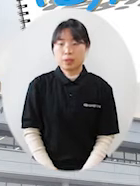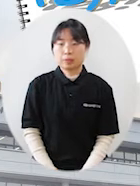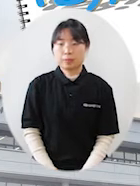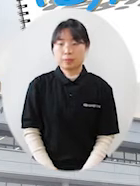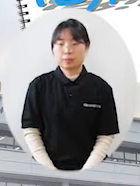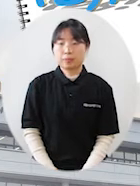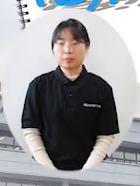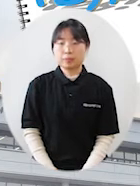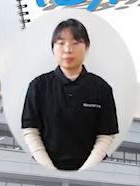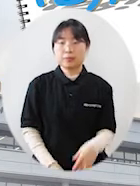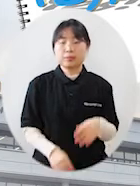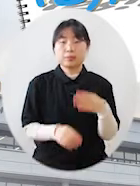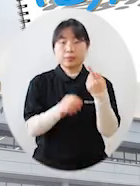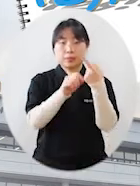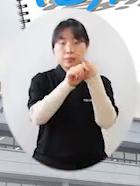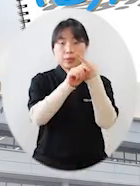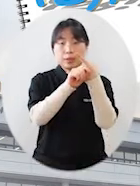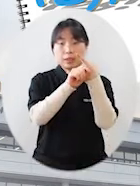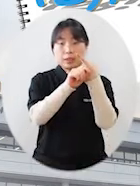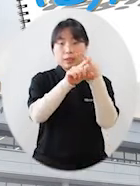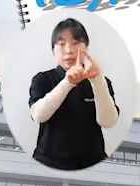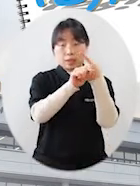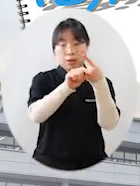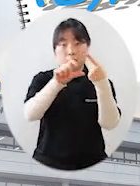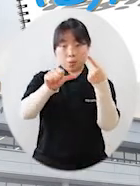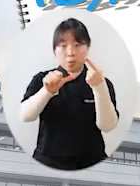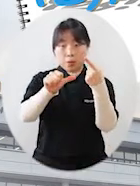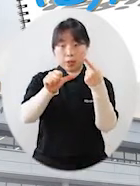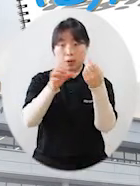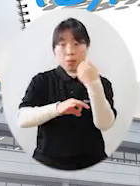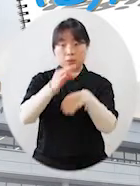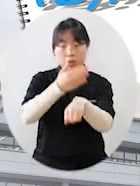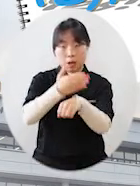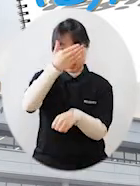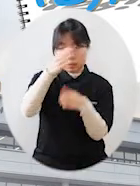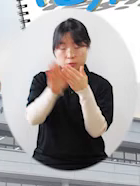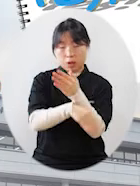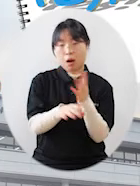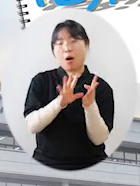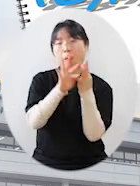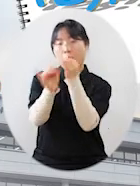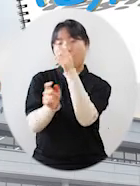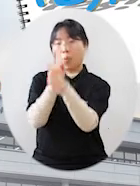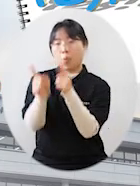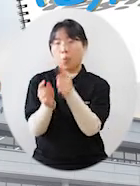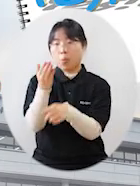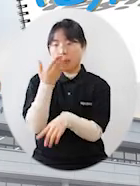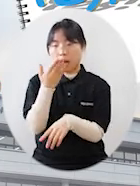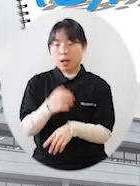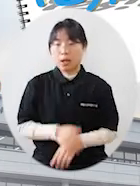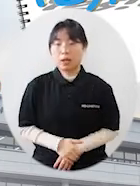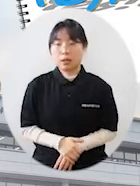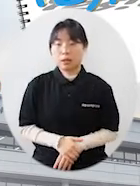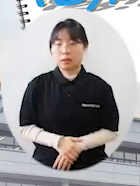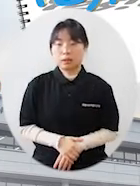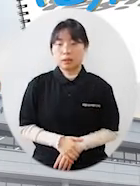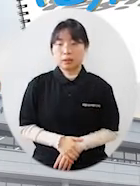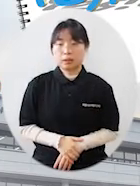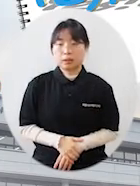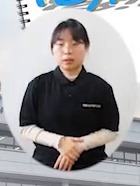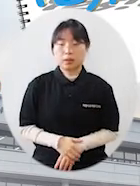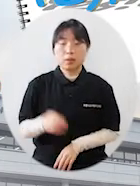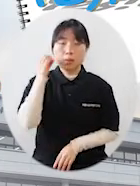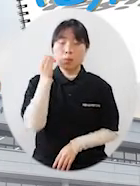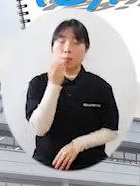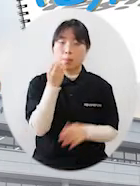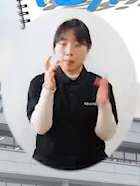28일까지로 프로그램 접수는 2021년 1월 5일 오전 9시부터 선착순으로 진행됩니다. 수업은